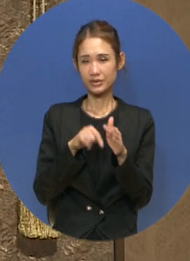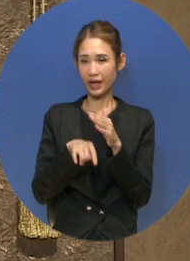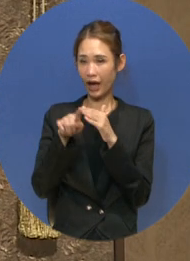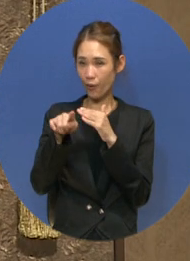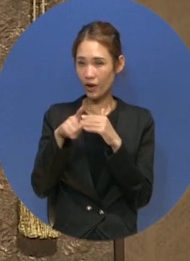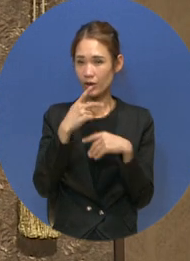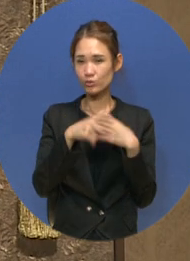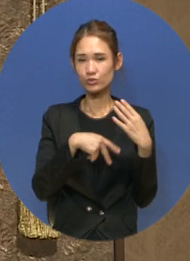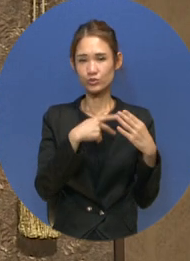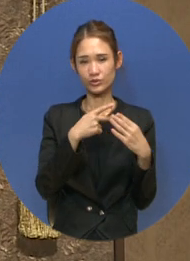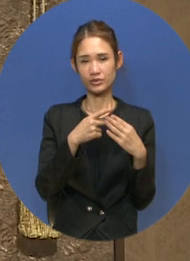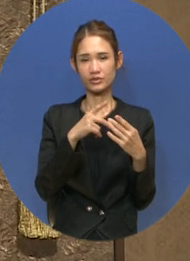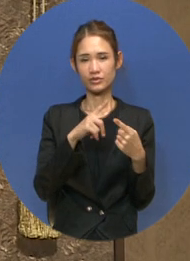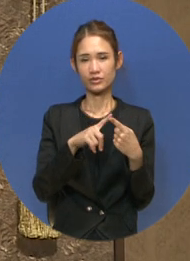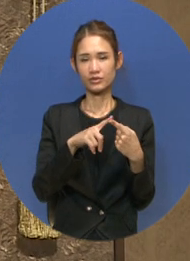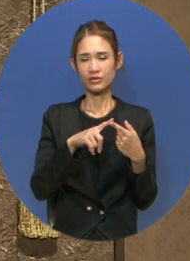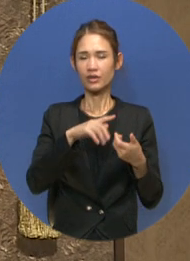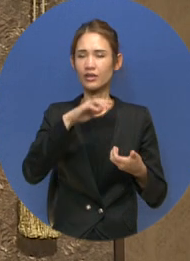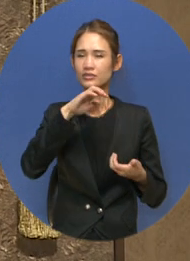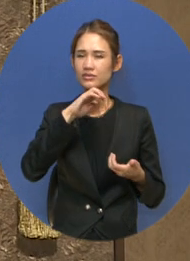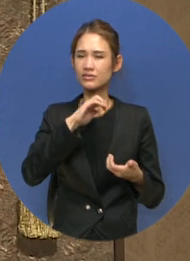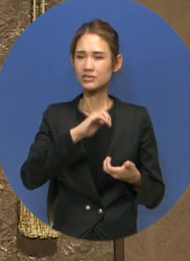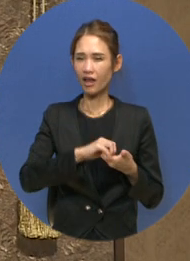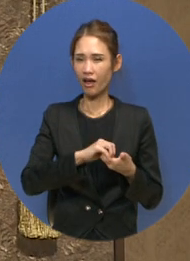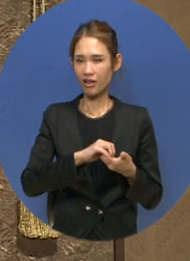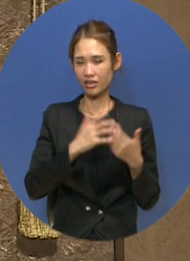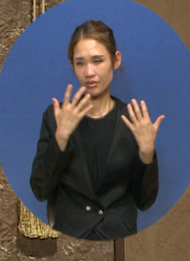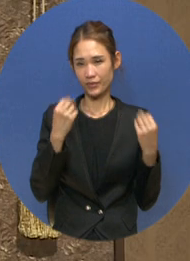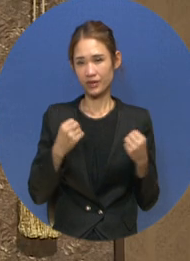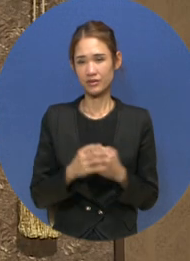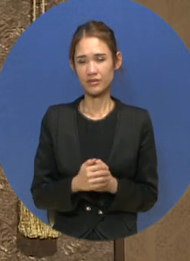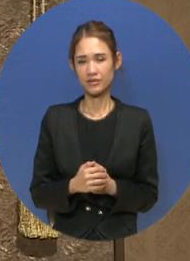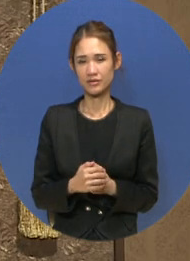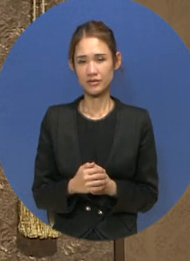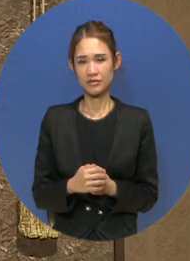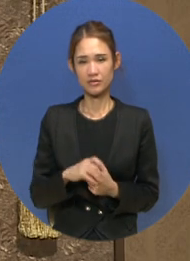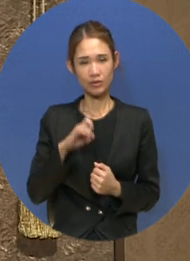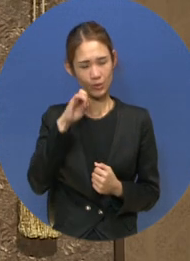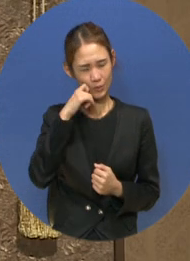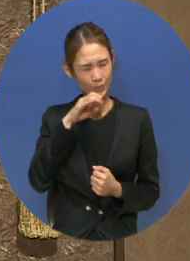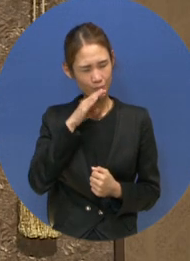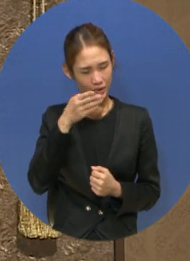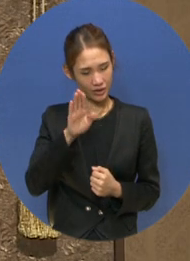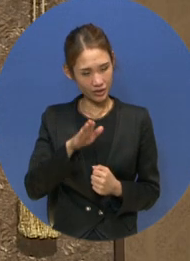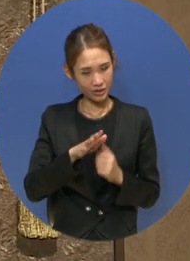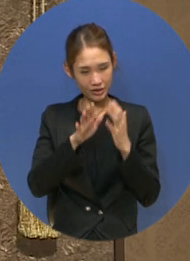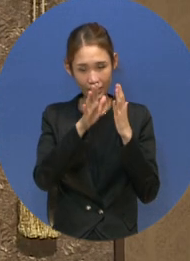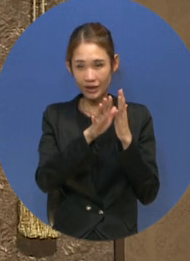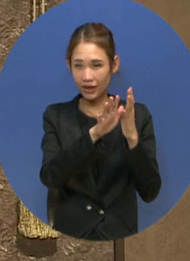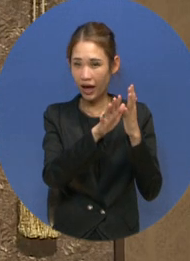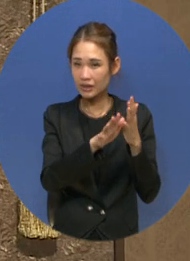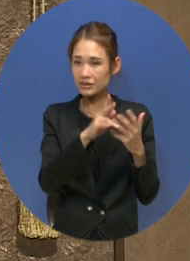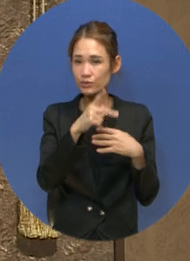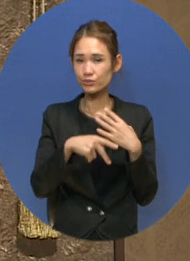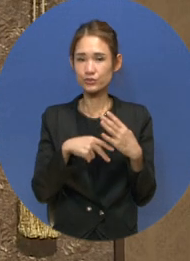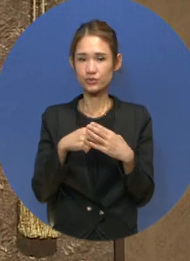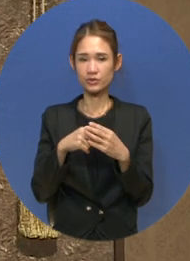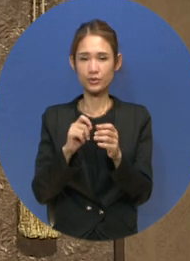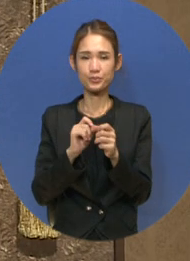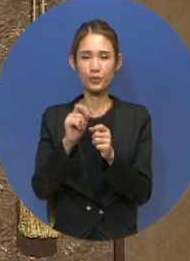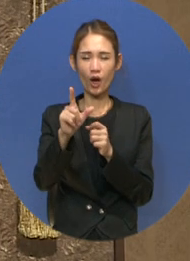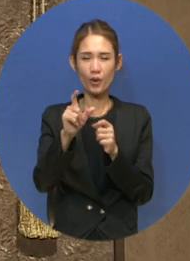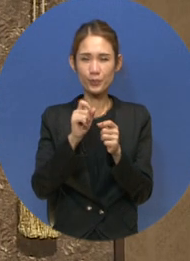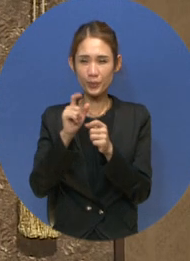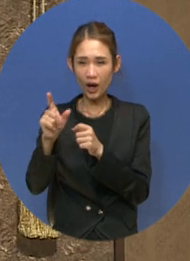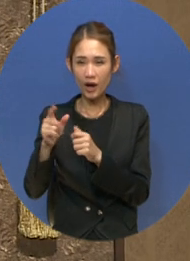어떤 야외 프로그램에 대한 한계 제한입니다. 그래서 좀 어렵더라도 우리가 나들이 프로그램이라든가 좀 멀리 나갈